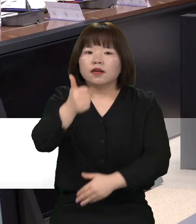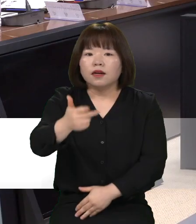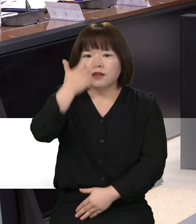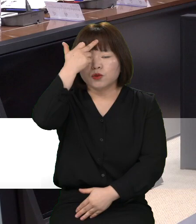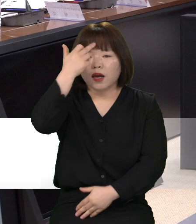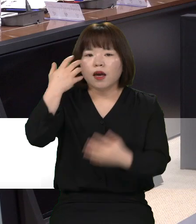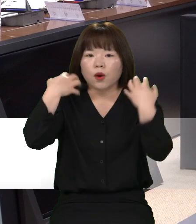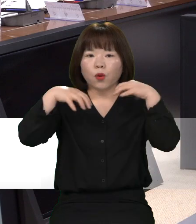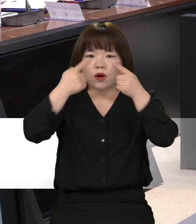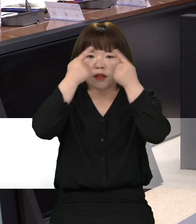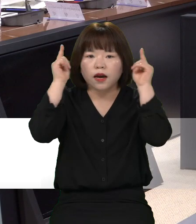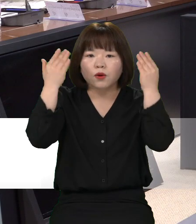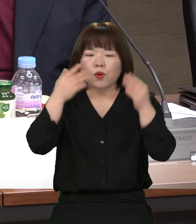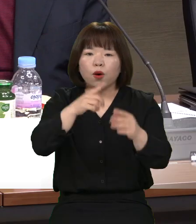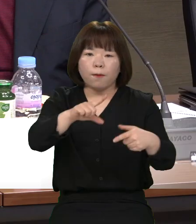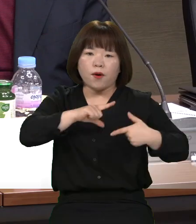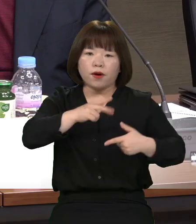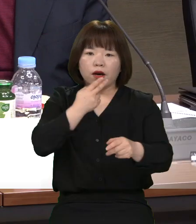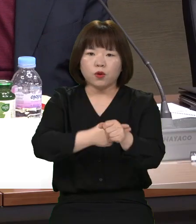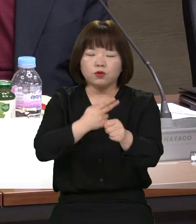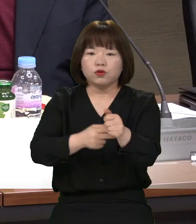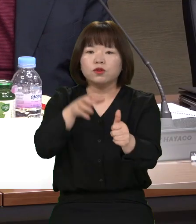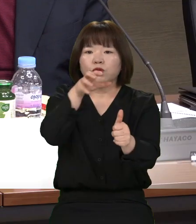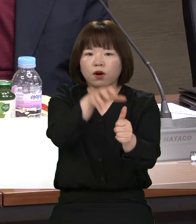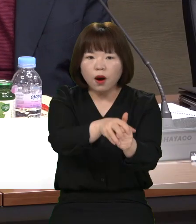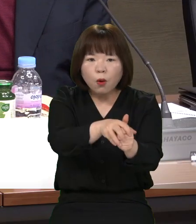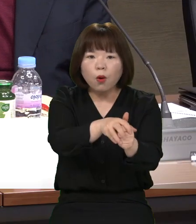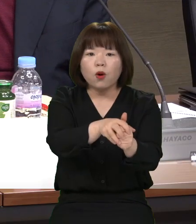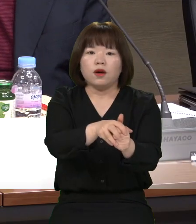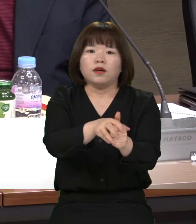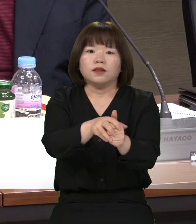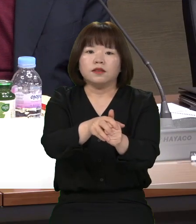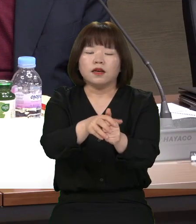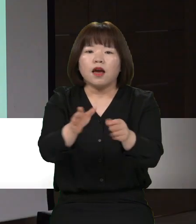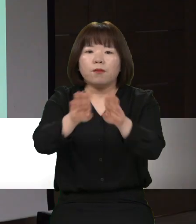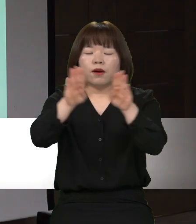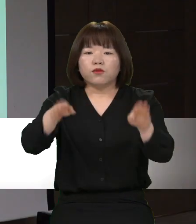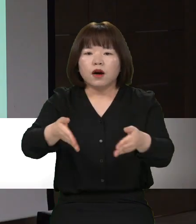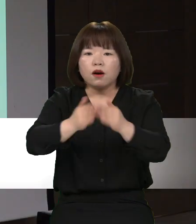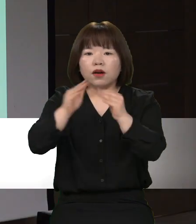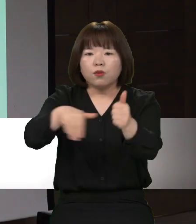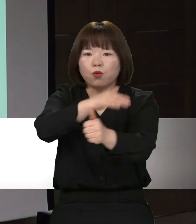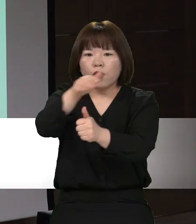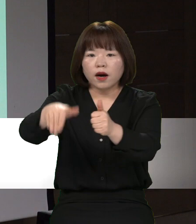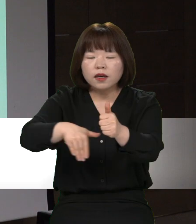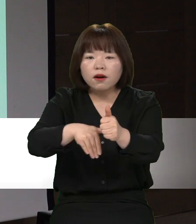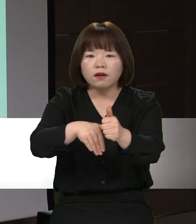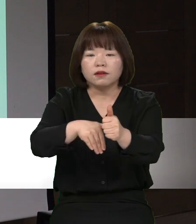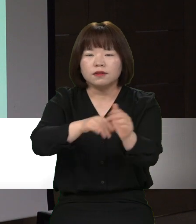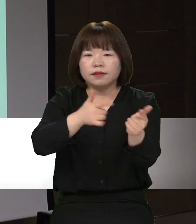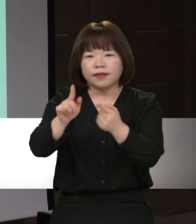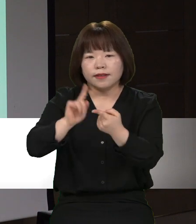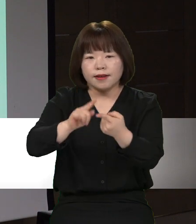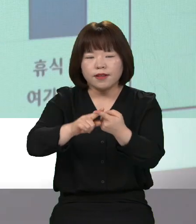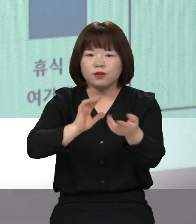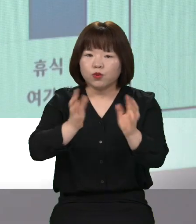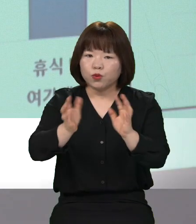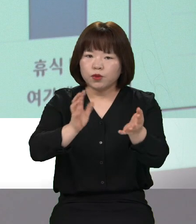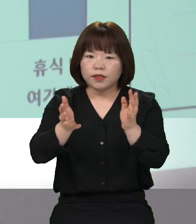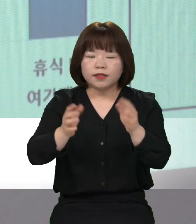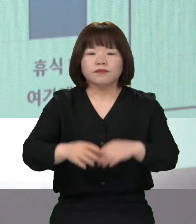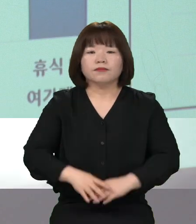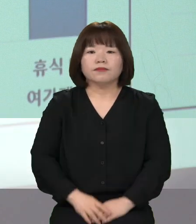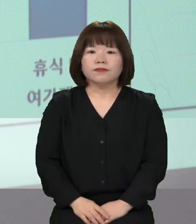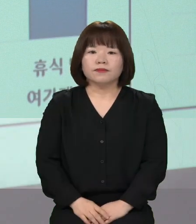위원장의 최광식 고려대학교 명예교수를 위촉했고 이후 박물관 건립 여건을 분석하는 등